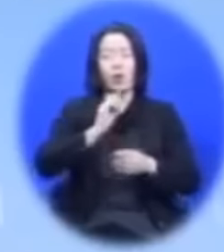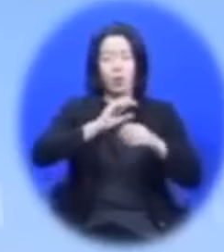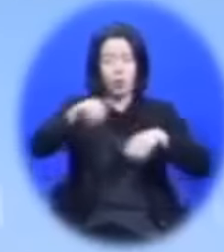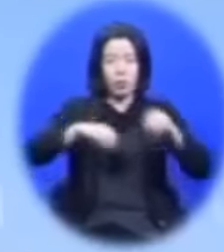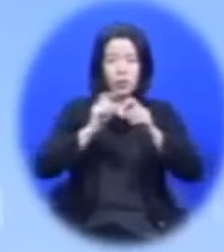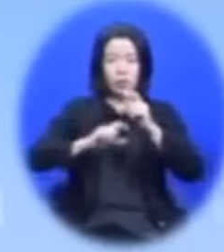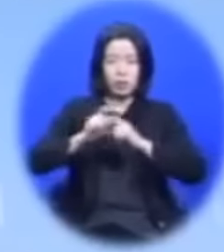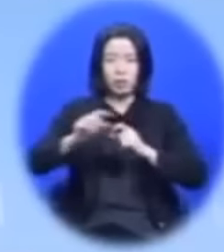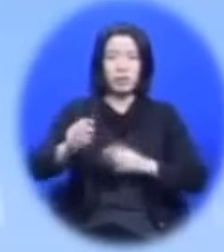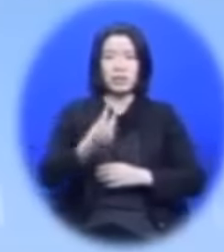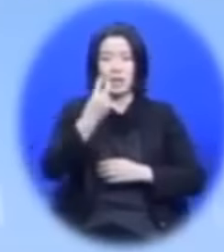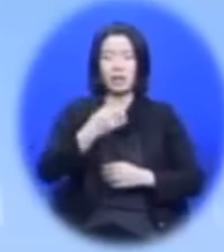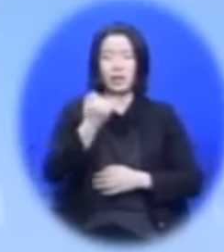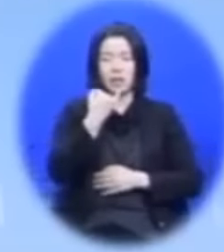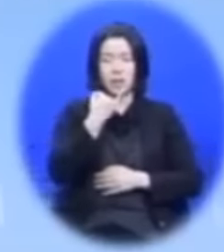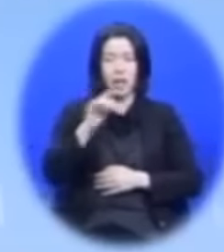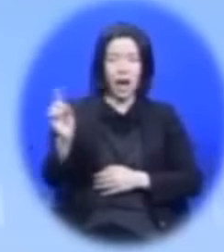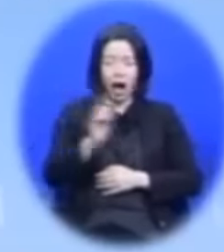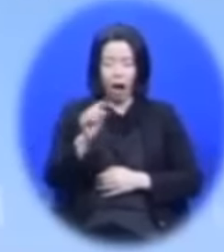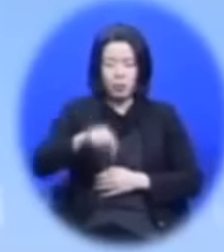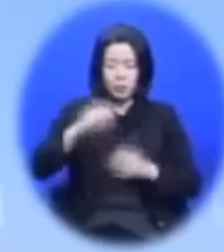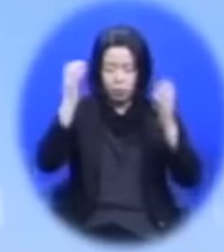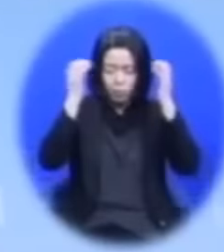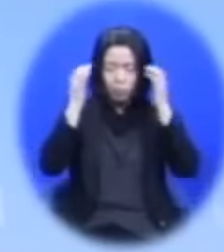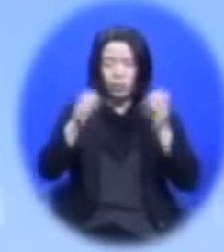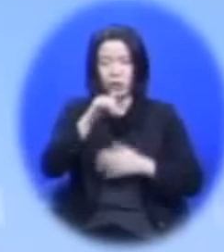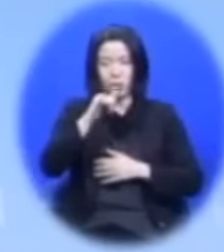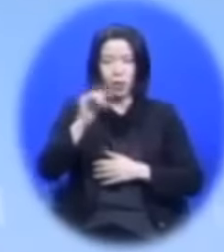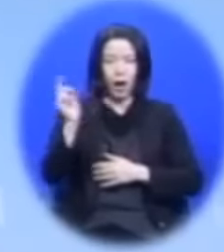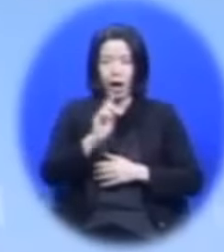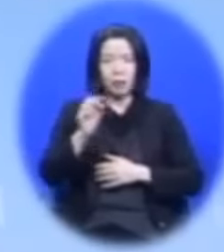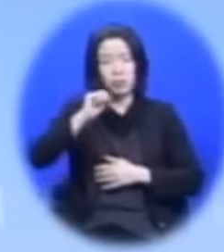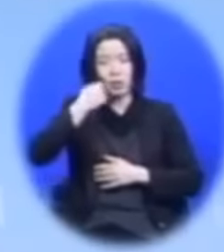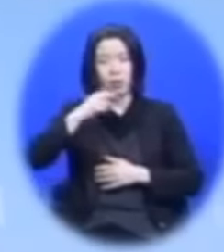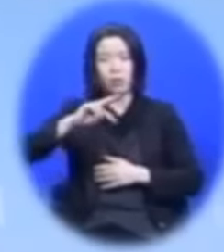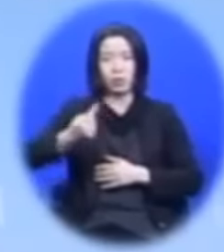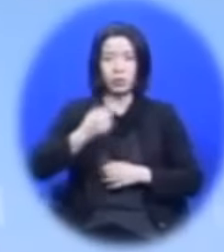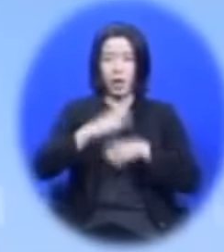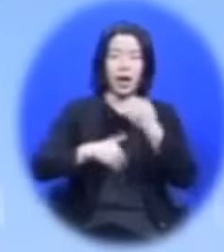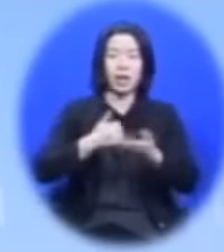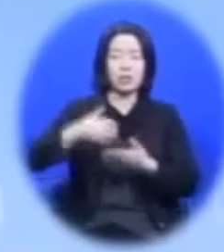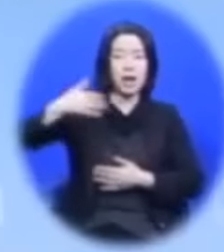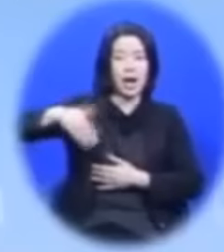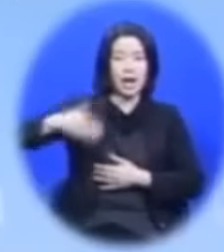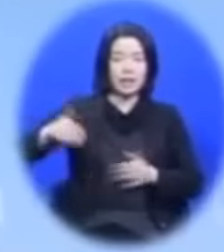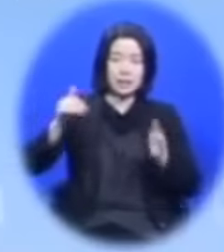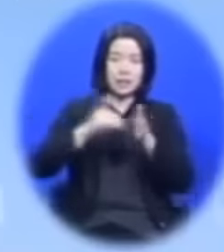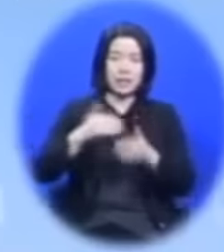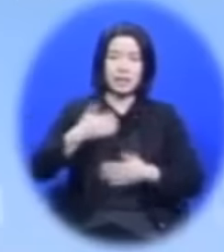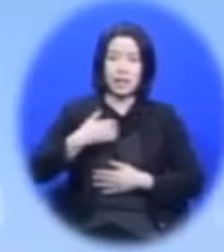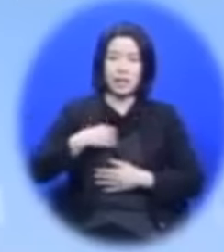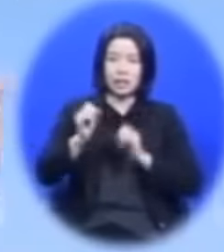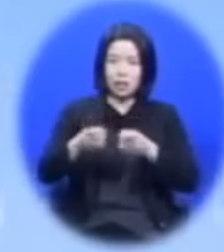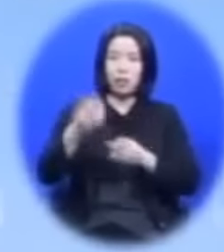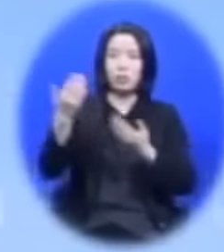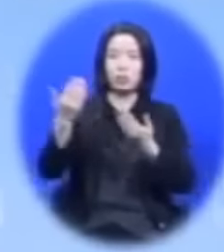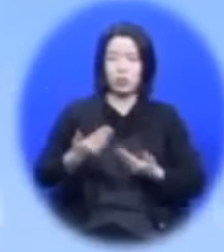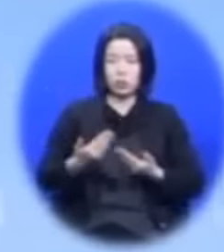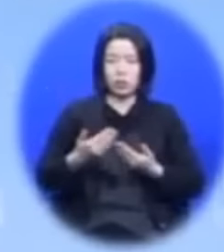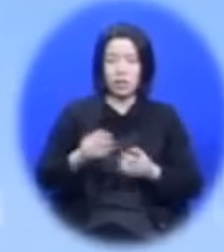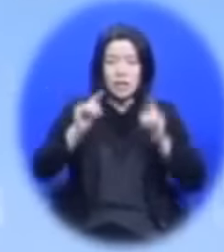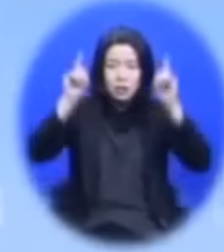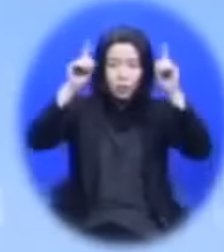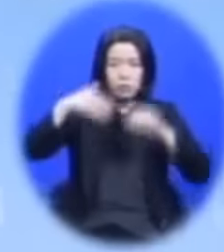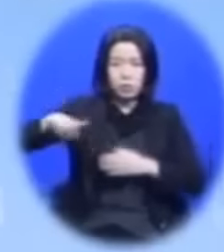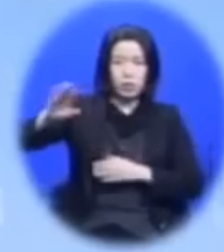아무리 여기서 고통이 있고 아무리 여기서 어려워도 하나님은 아직까지 나에게 기회를 주세요. 지옥에 가지 않을